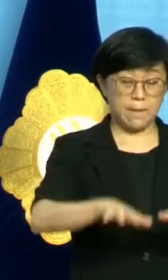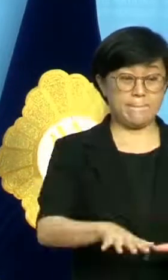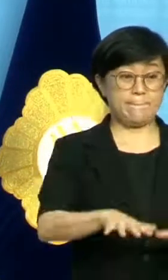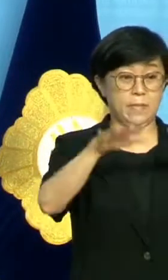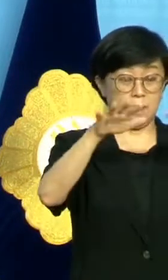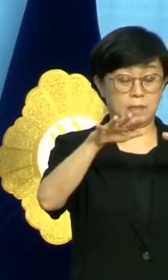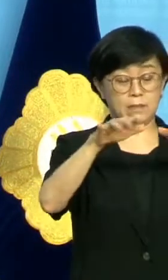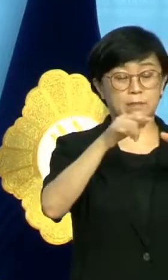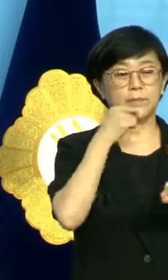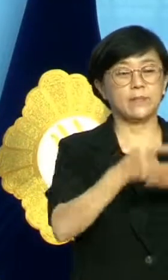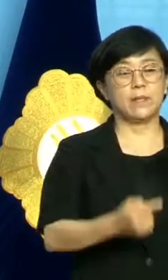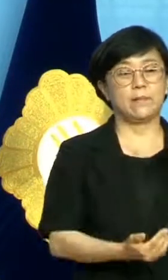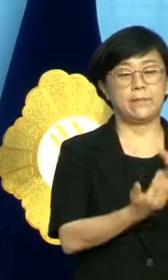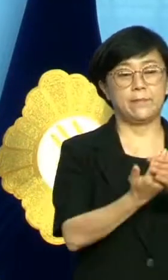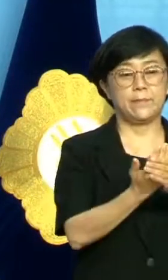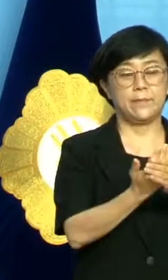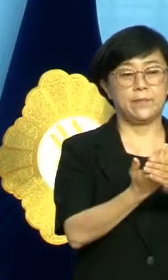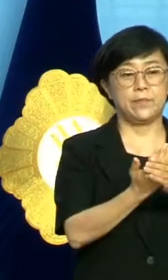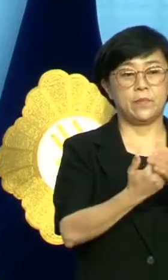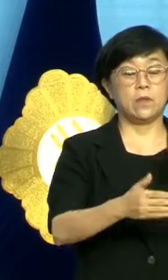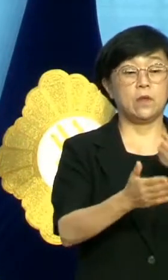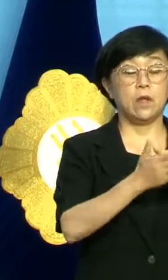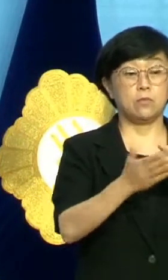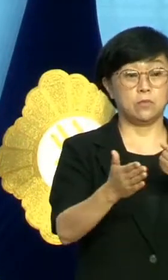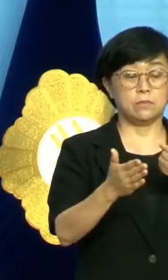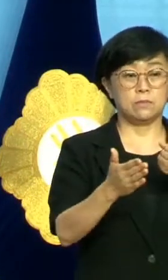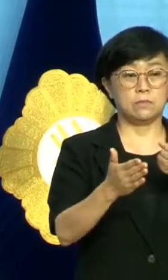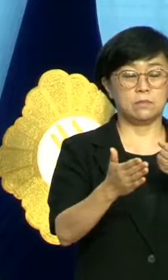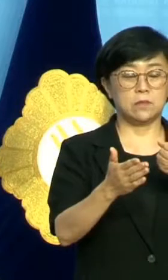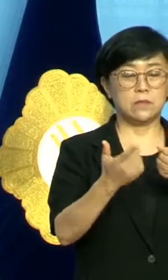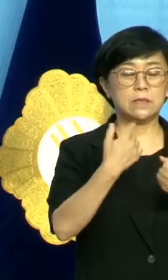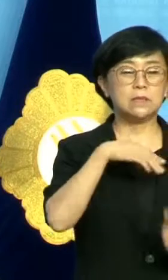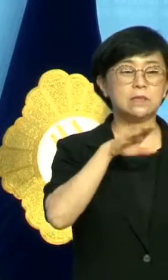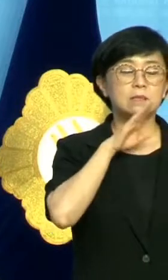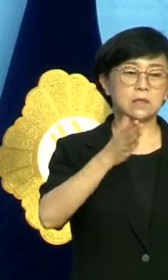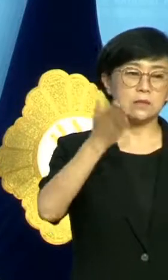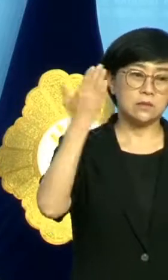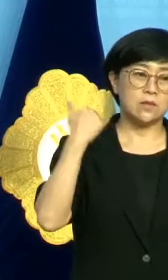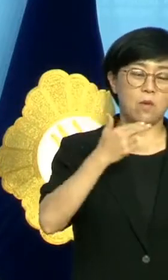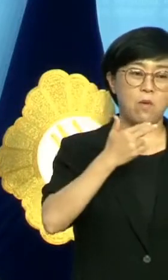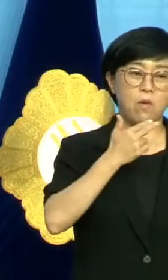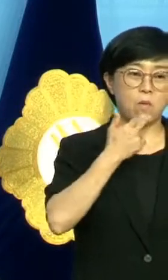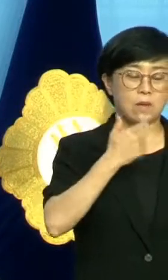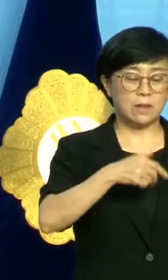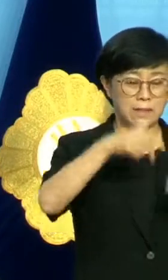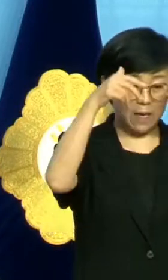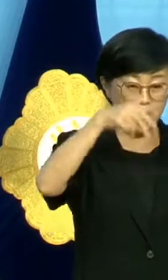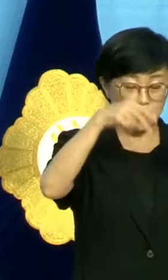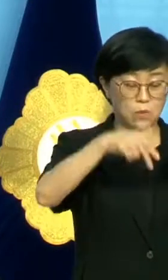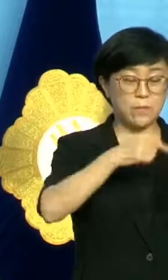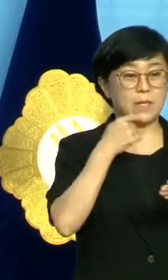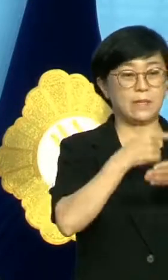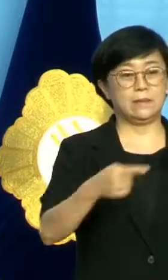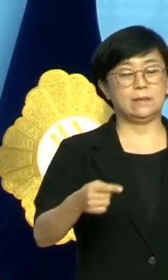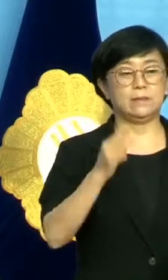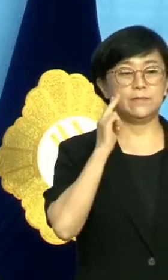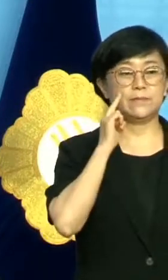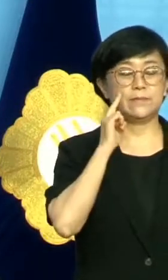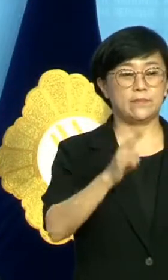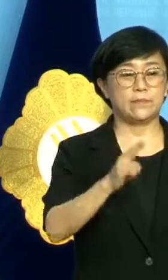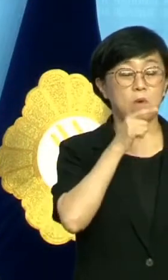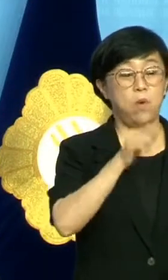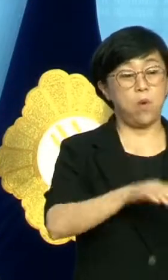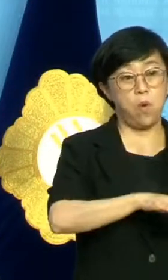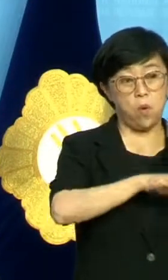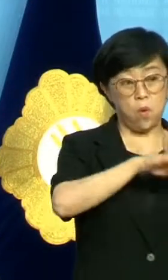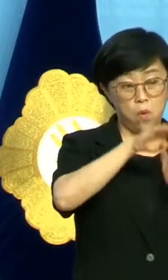발생했습니다 이로 인한 침수 피해는 기록적 강우로 인한 천재 이기도 하지만 홍수 피해 예방